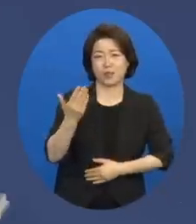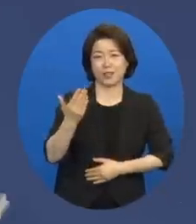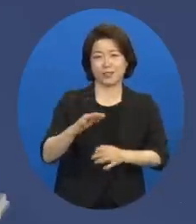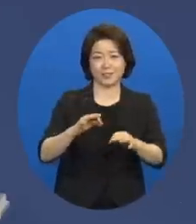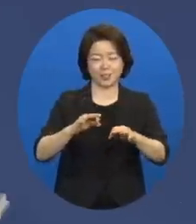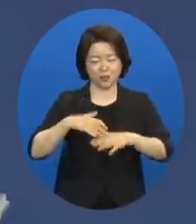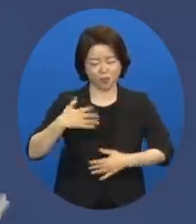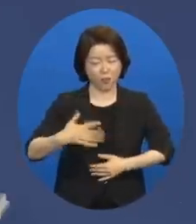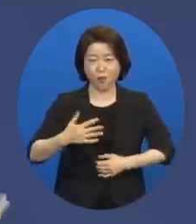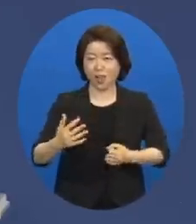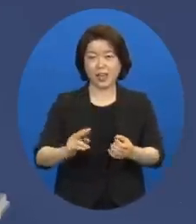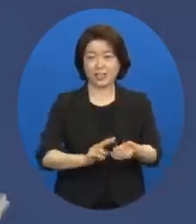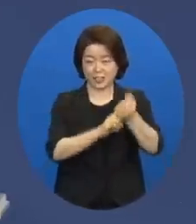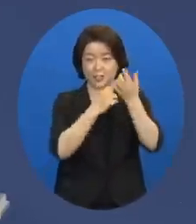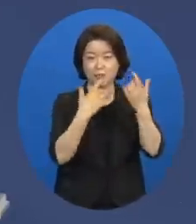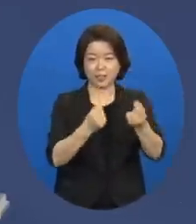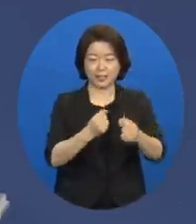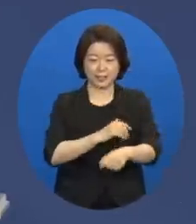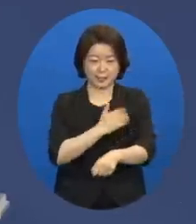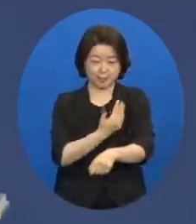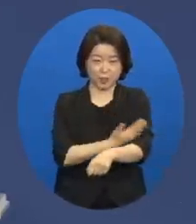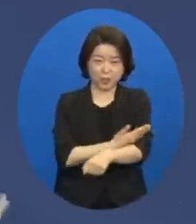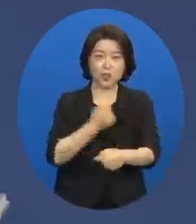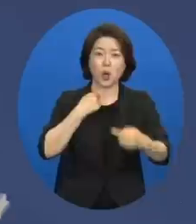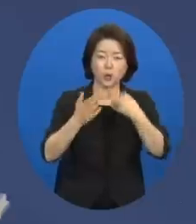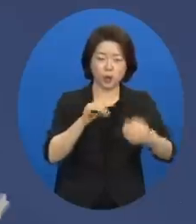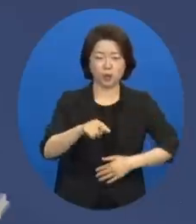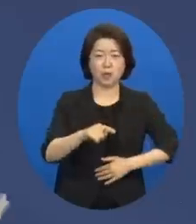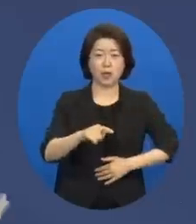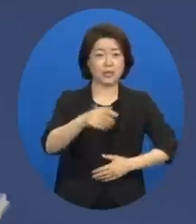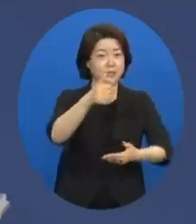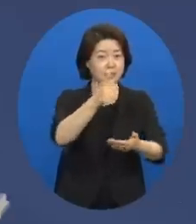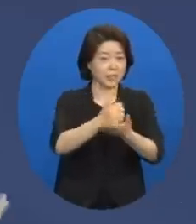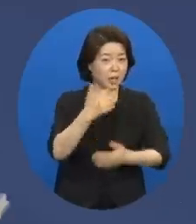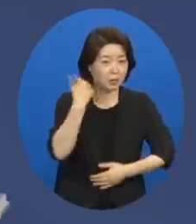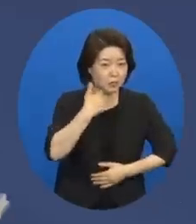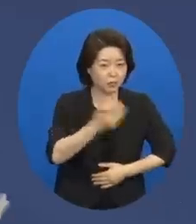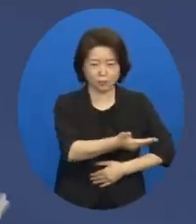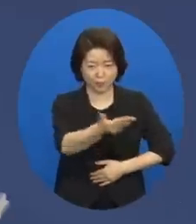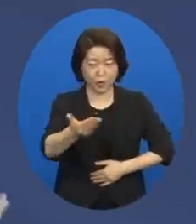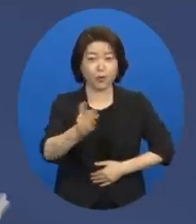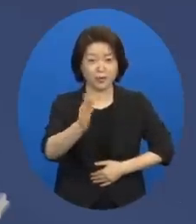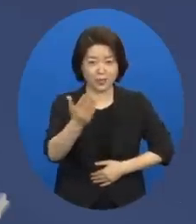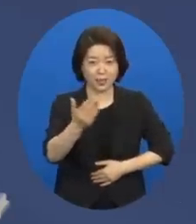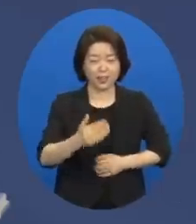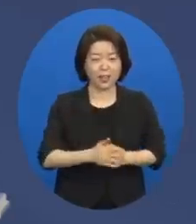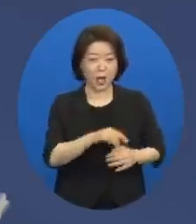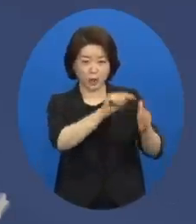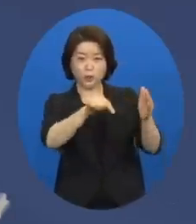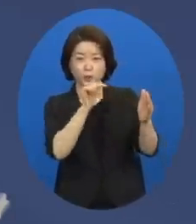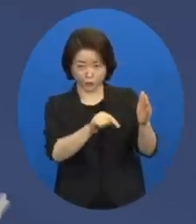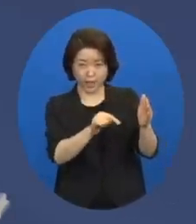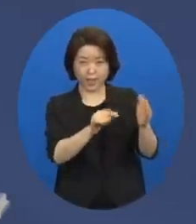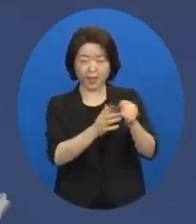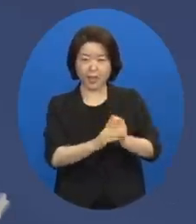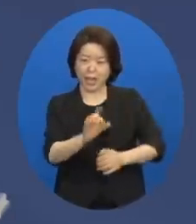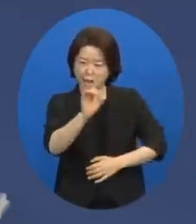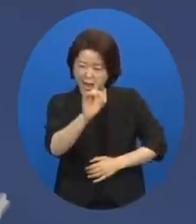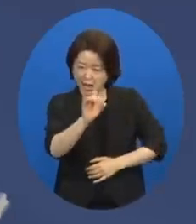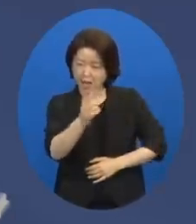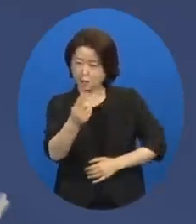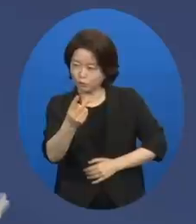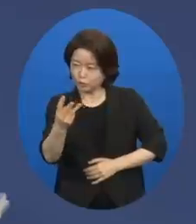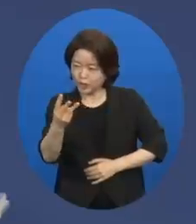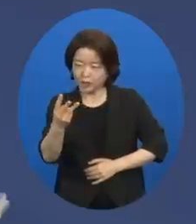놀라운 기적 같은 능력을 경험하는 분명 주인공이 될 터인데 그 중에 한 분이든 두